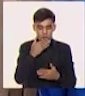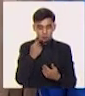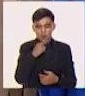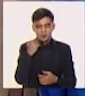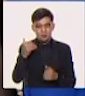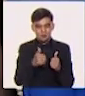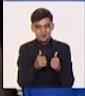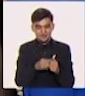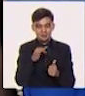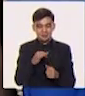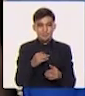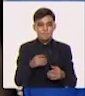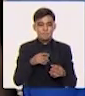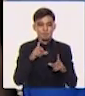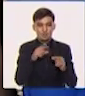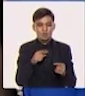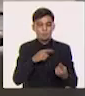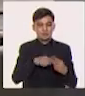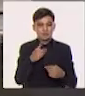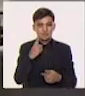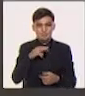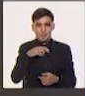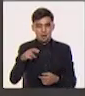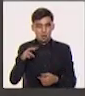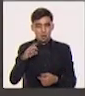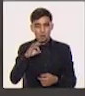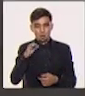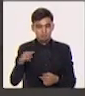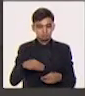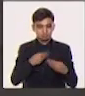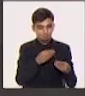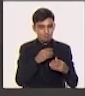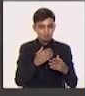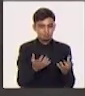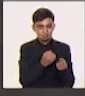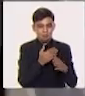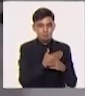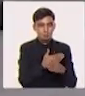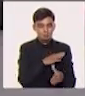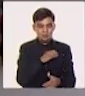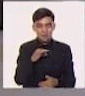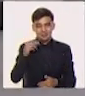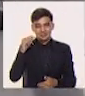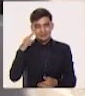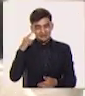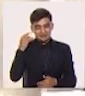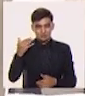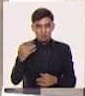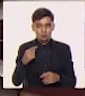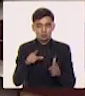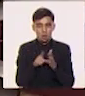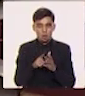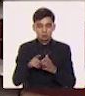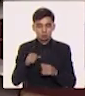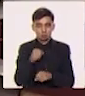жеңіл өнеркәсіпті қолдауға 1 миллиард рубль бөлсе, қырғыз елінде кәсіпкерліктің бұл секторын қосымша құн салығынан босатқан.